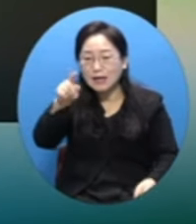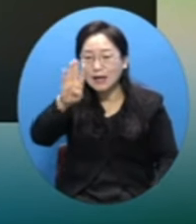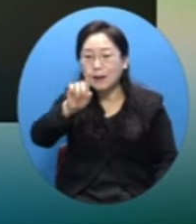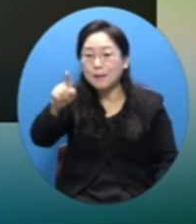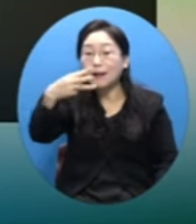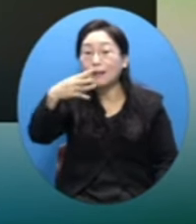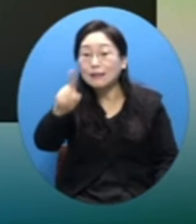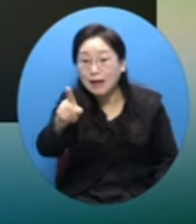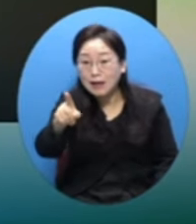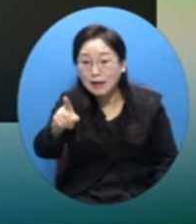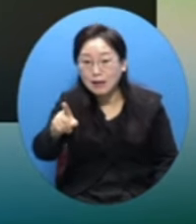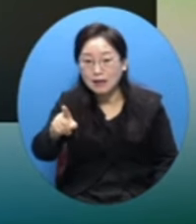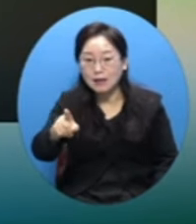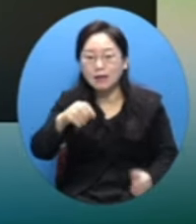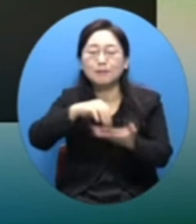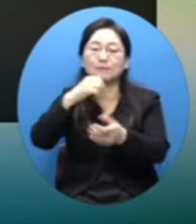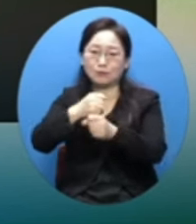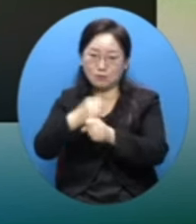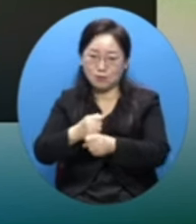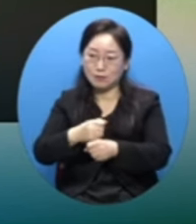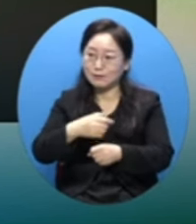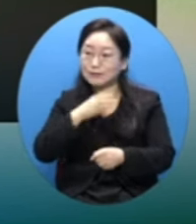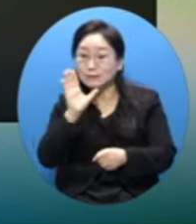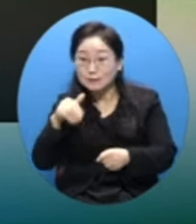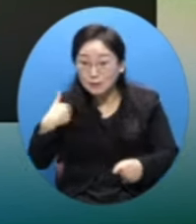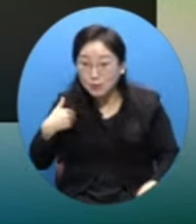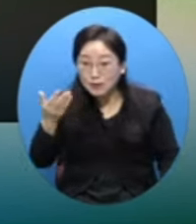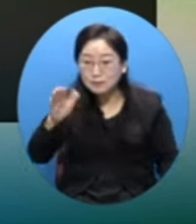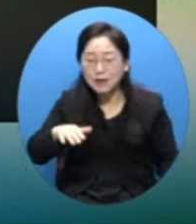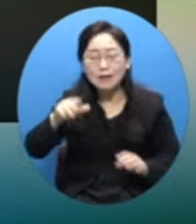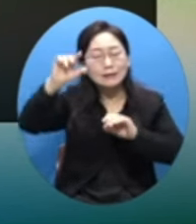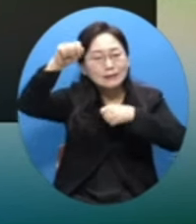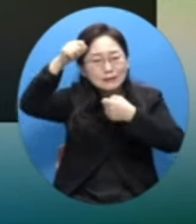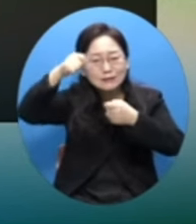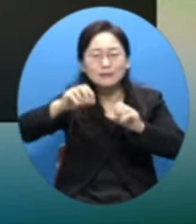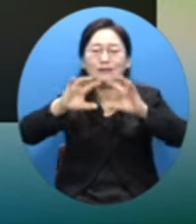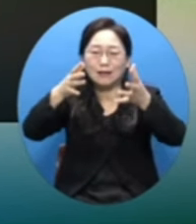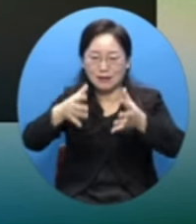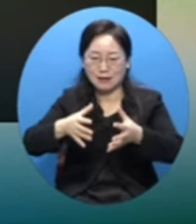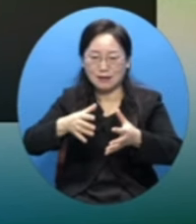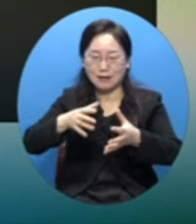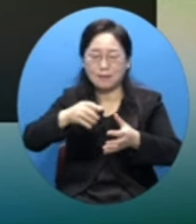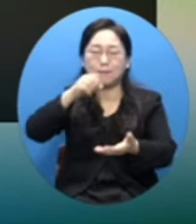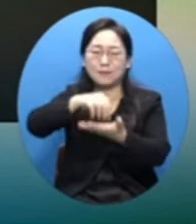나이 많으신 분은 모르시는데 이태리 빵입니다. 이태리 빵. 이탈리아 빵인데